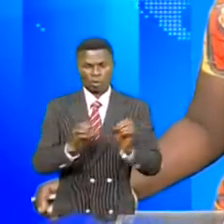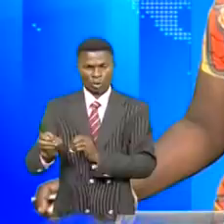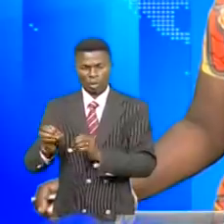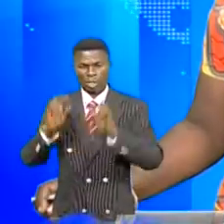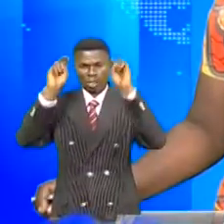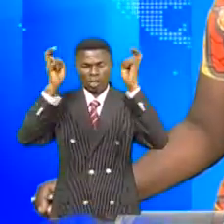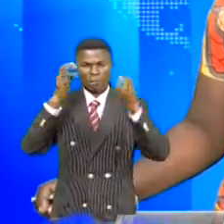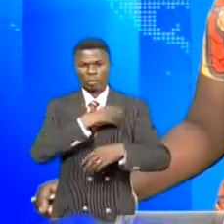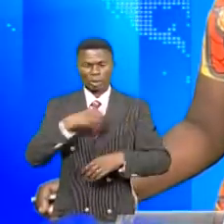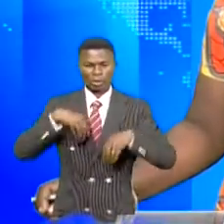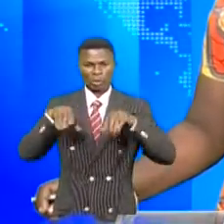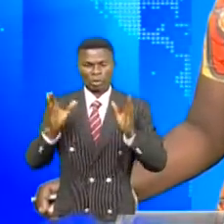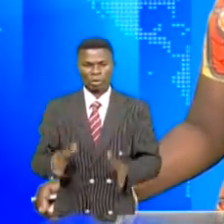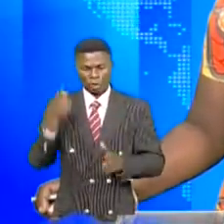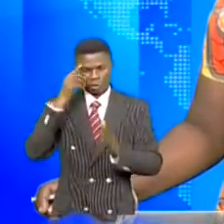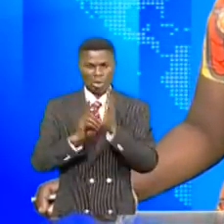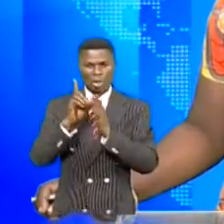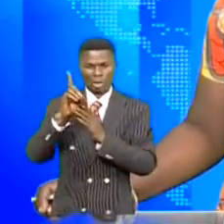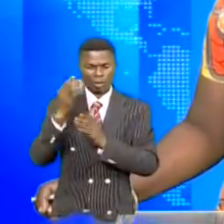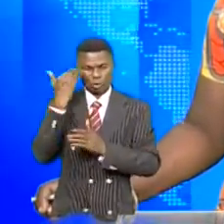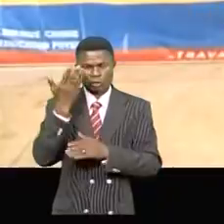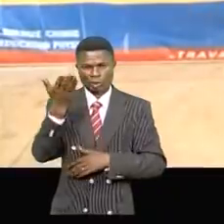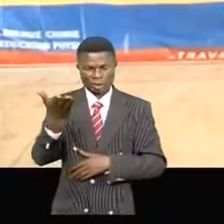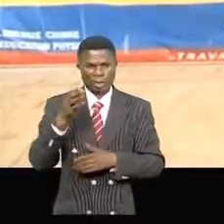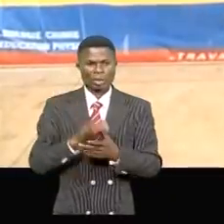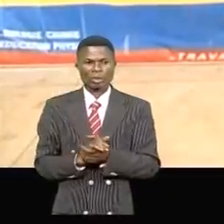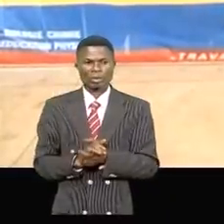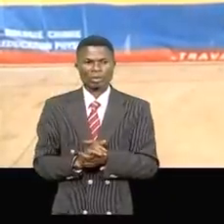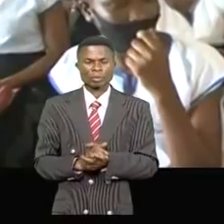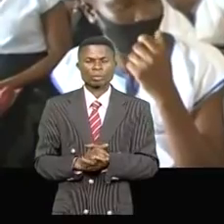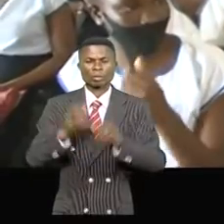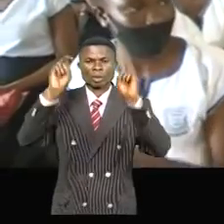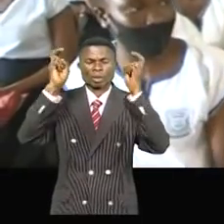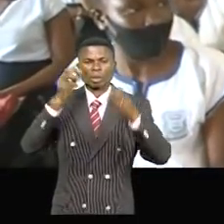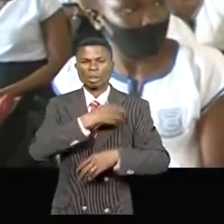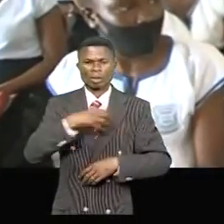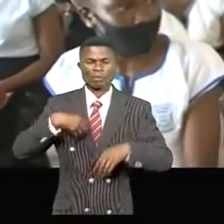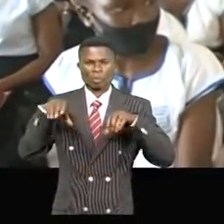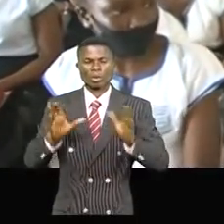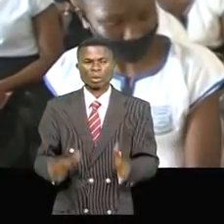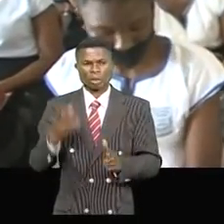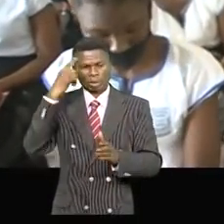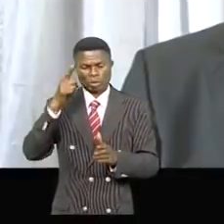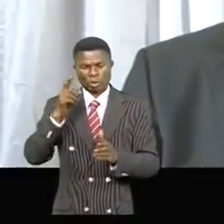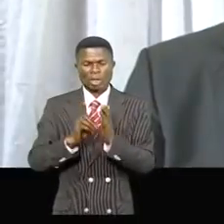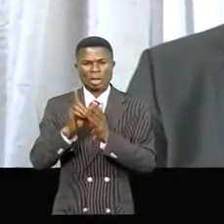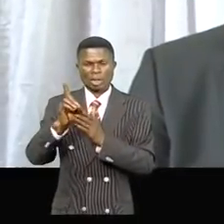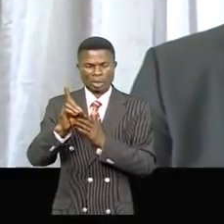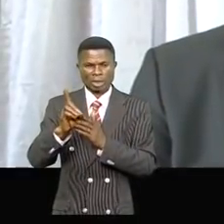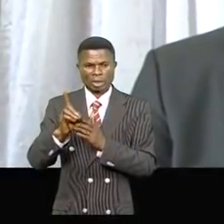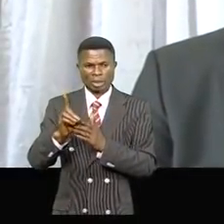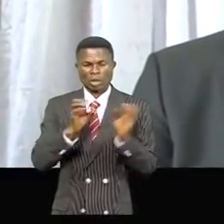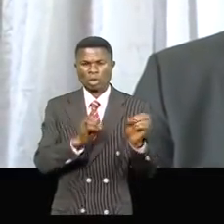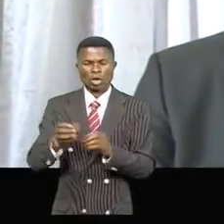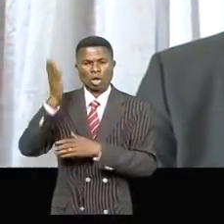le thème « Femmes congolaises pour l'émergence ». Maurice Mbewa. C'est autour du thème « Femmes congolaises pour une émergence » que s'est tenue